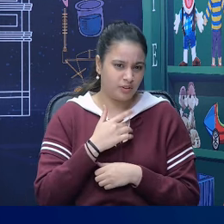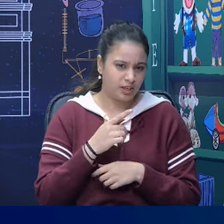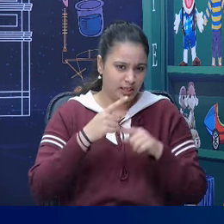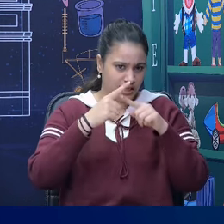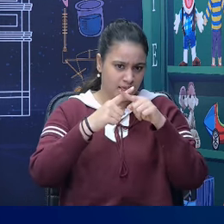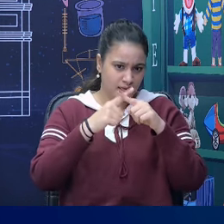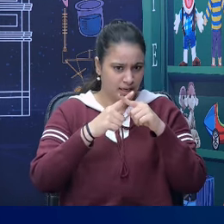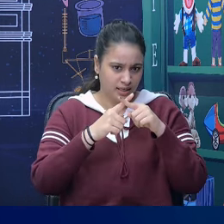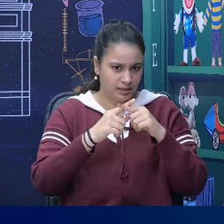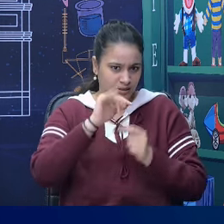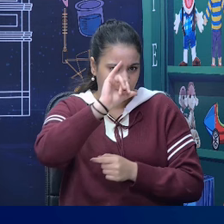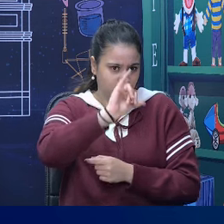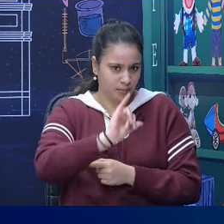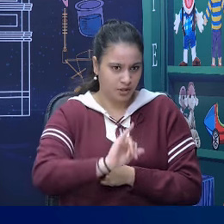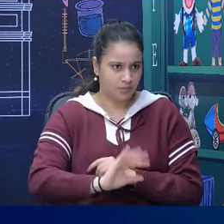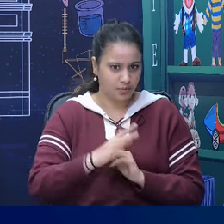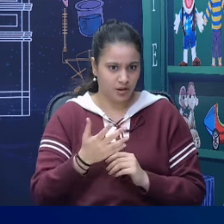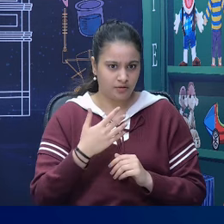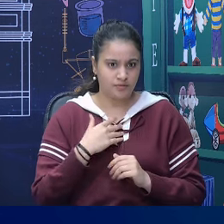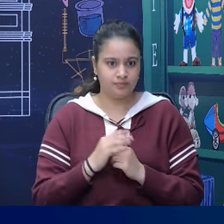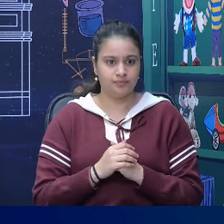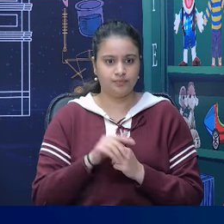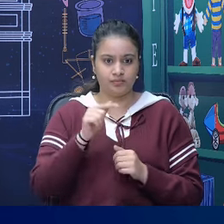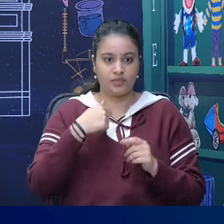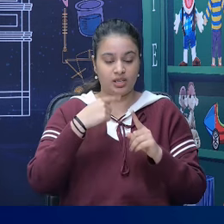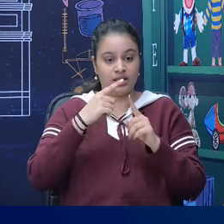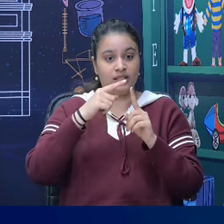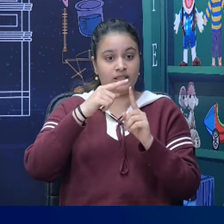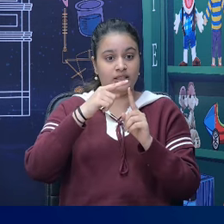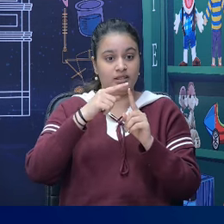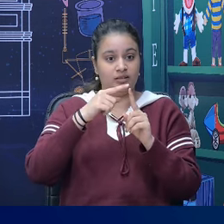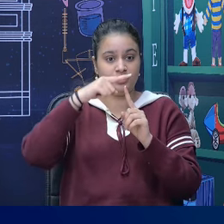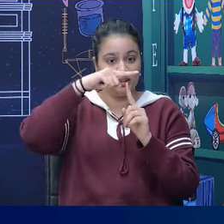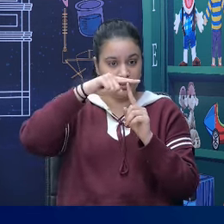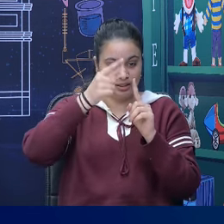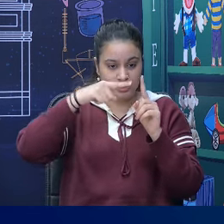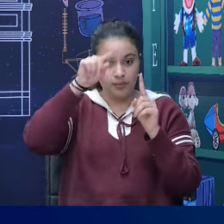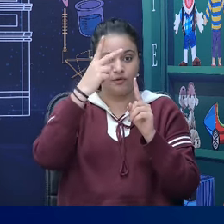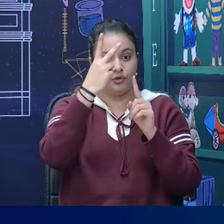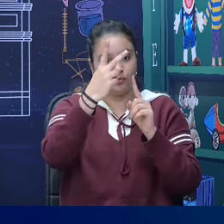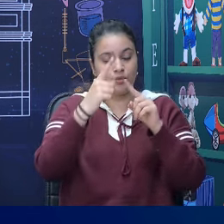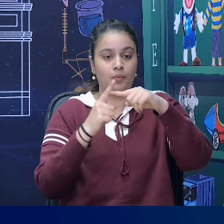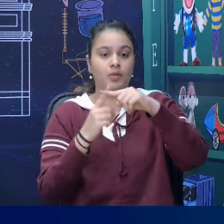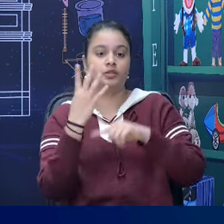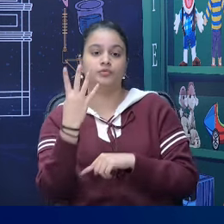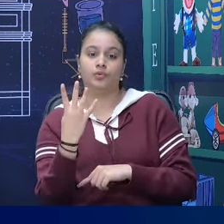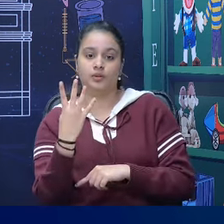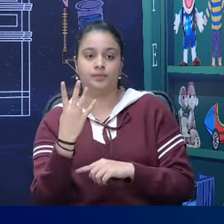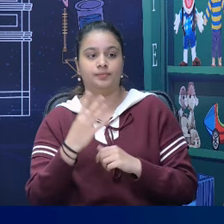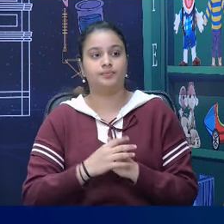क्योंकि मैंने एकस में लिखे हैं चलिए मैं एक और लिख देती हूं t स् प् 4 एक और बता